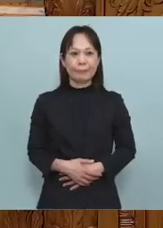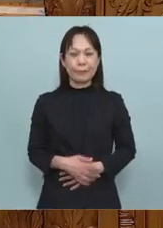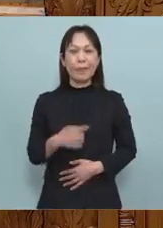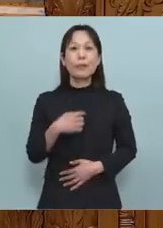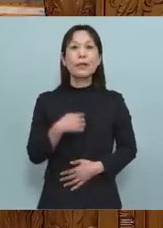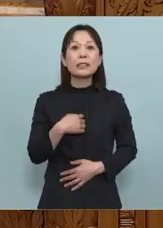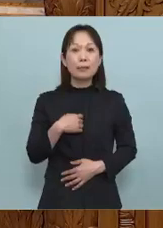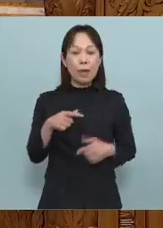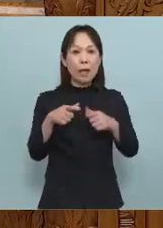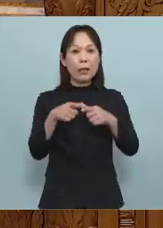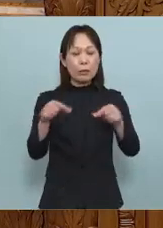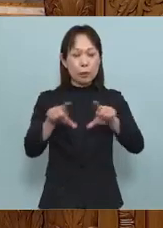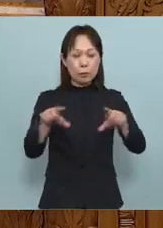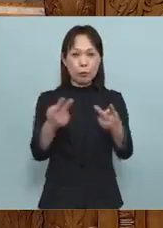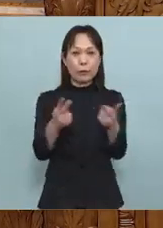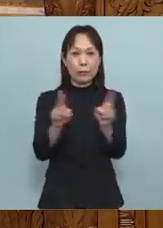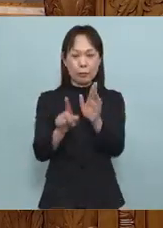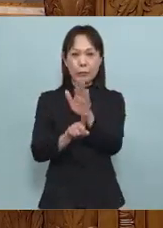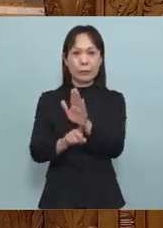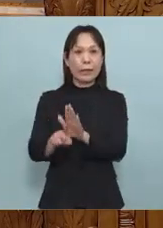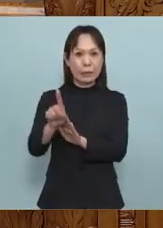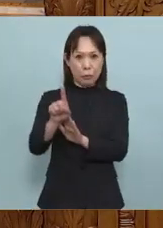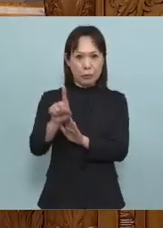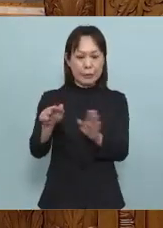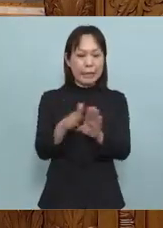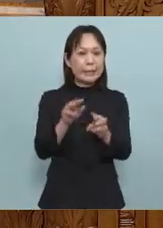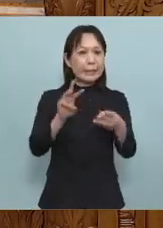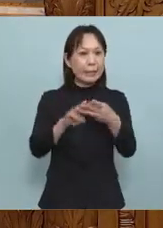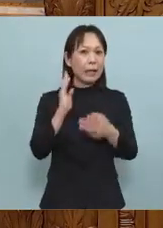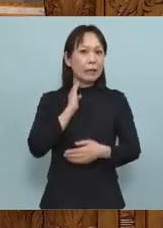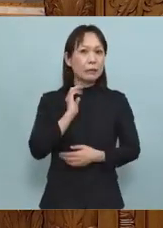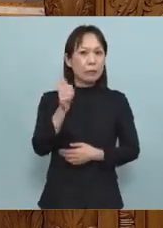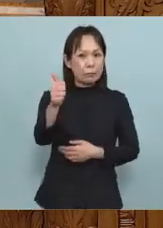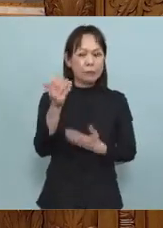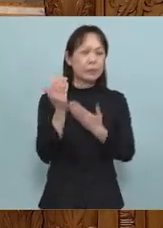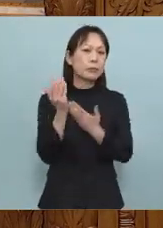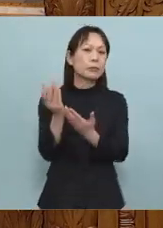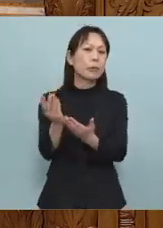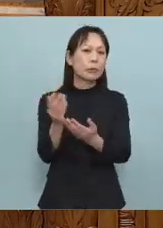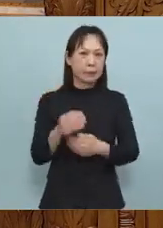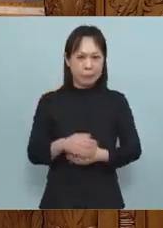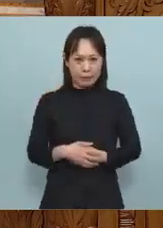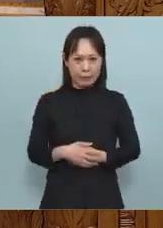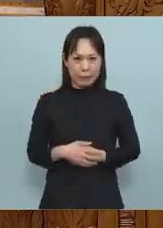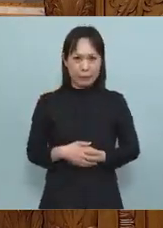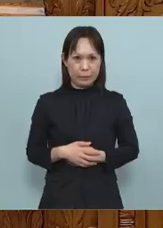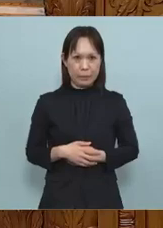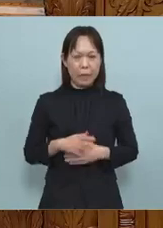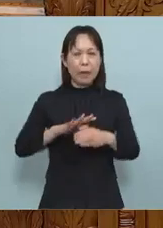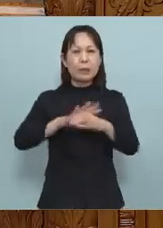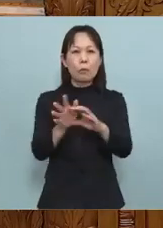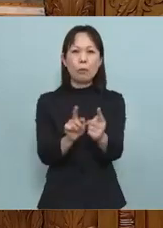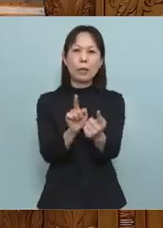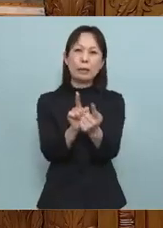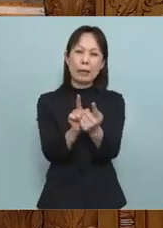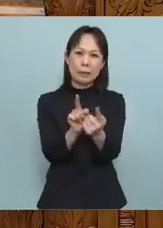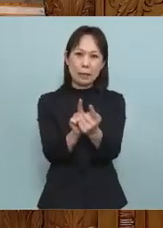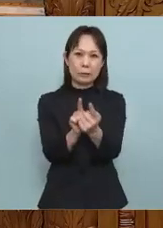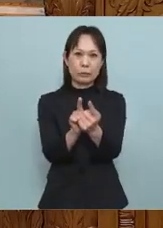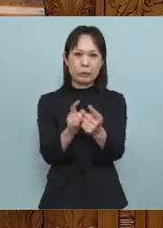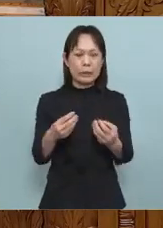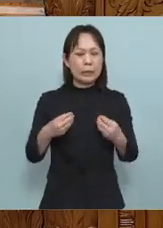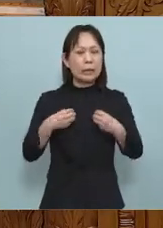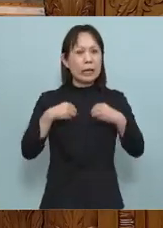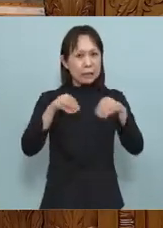私は日本共産党を代表し、岸田総理大臣に質問いたします。まず新型コロナ対策です。感染